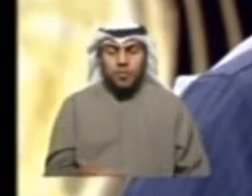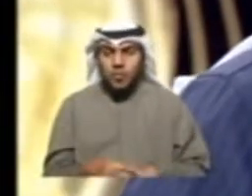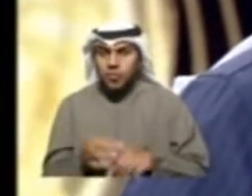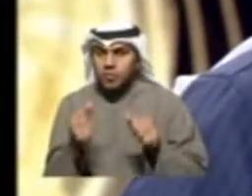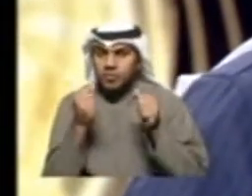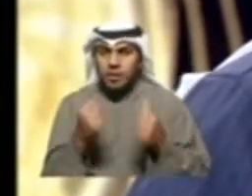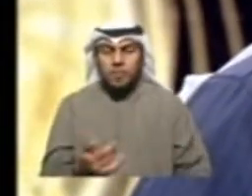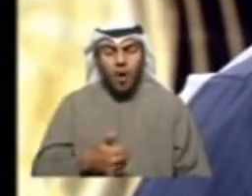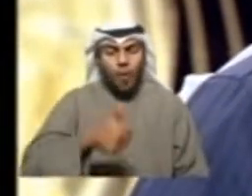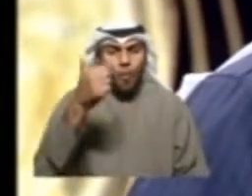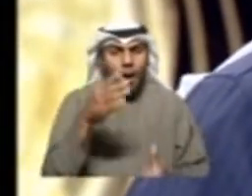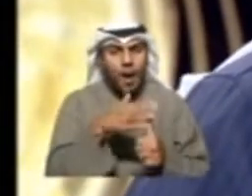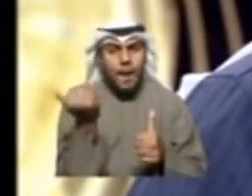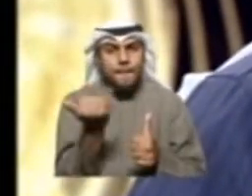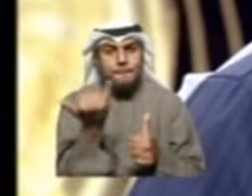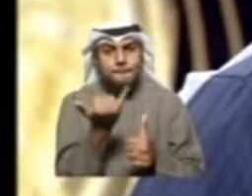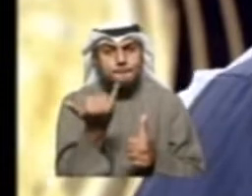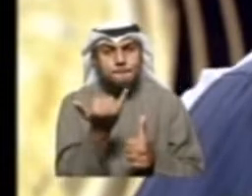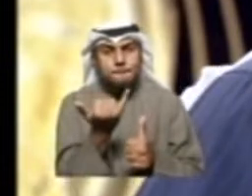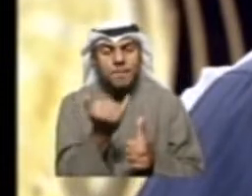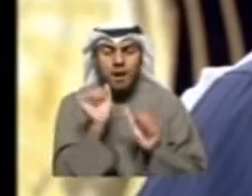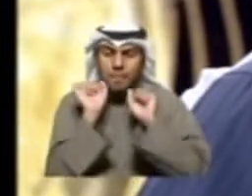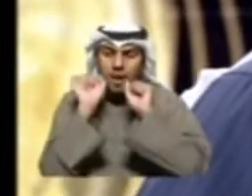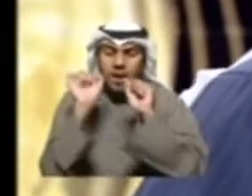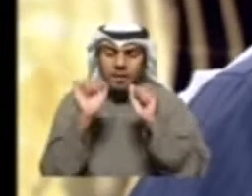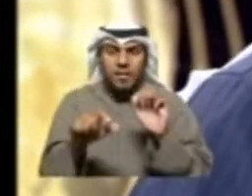هم أعطوا الأولوية لإعادة إعمار ما هدمه